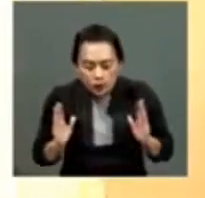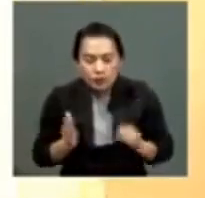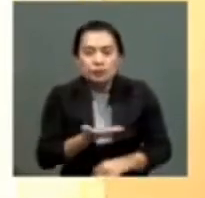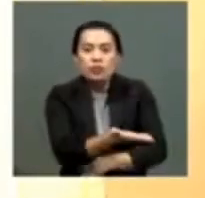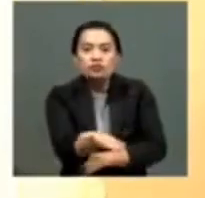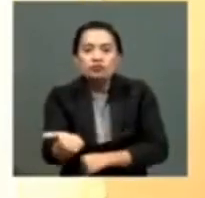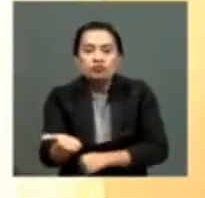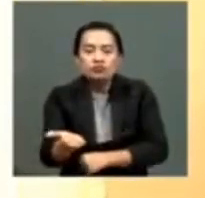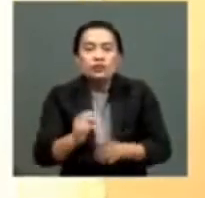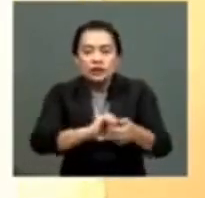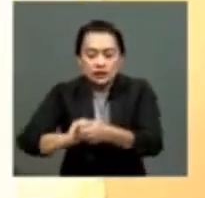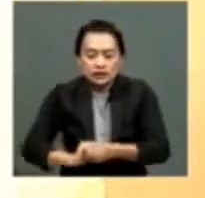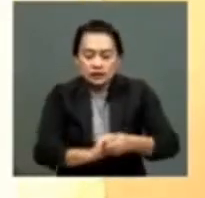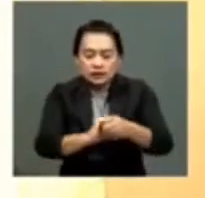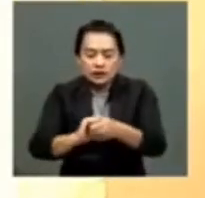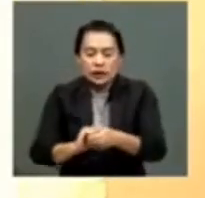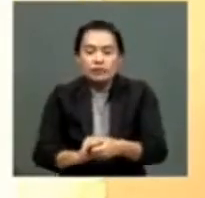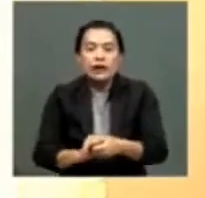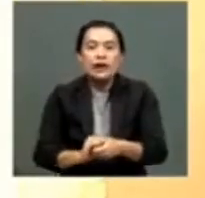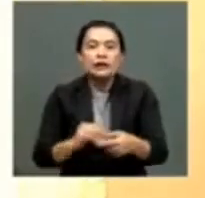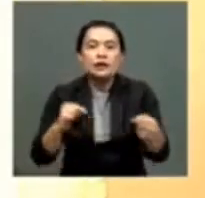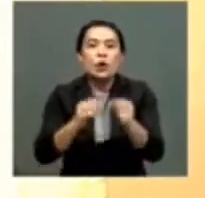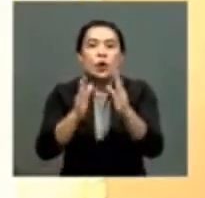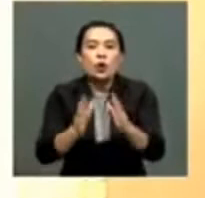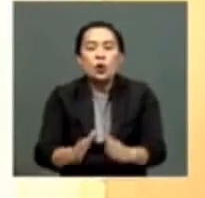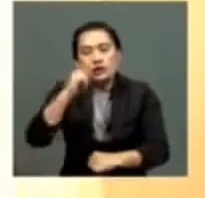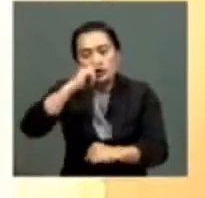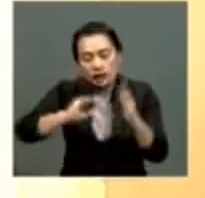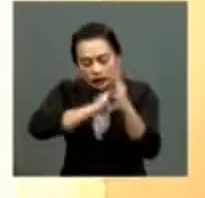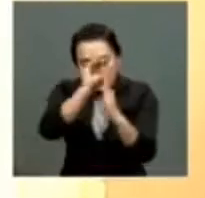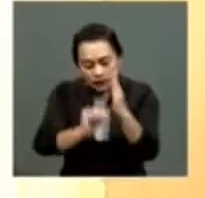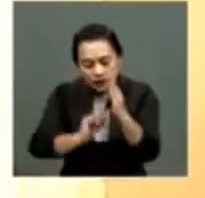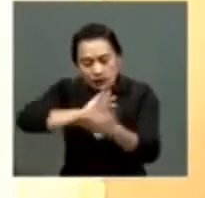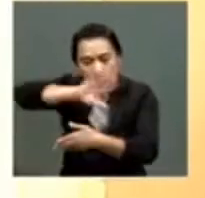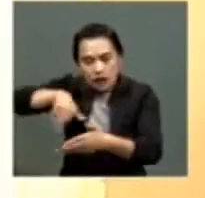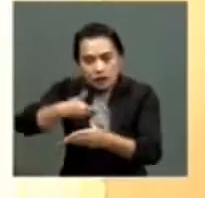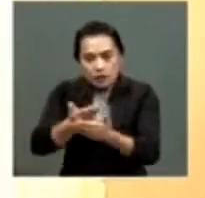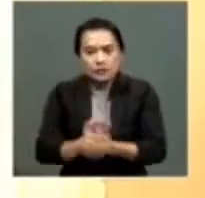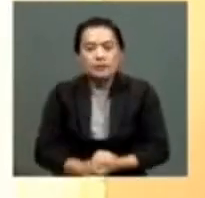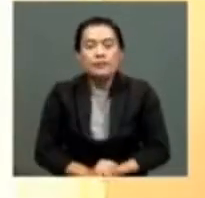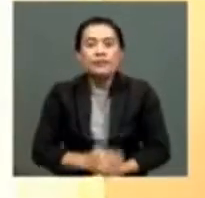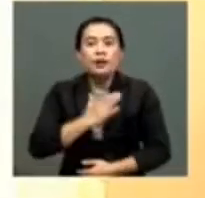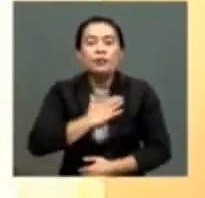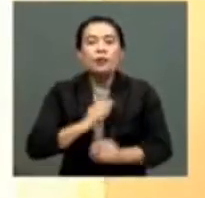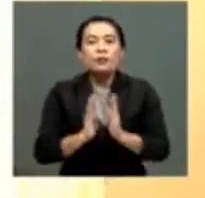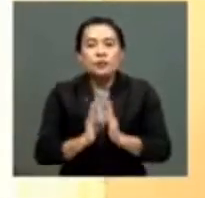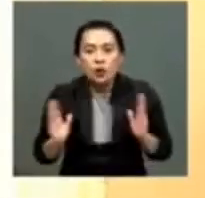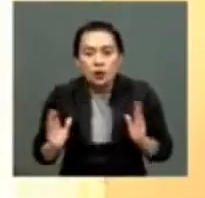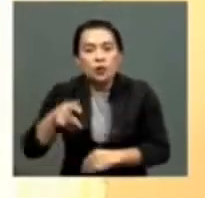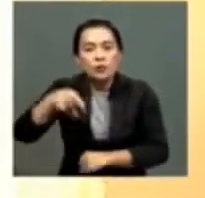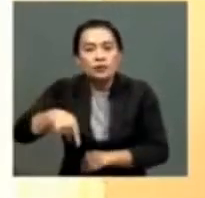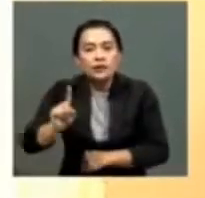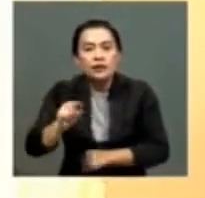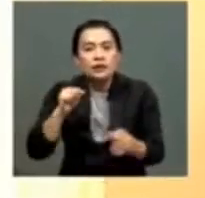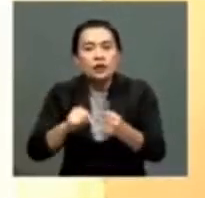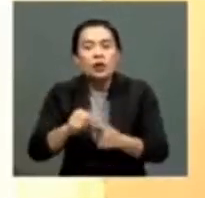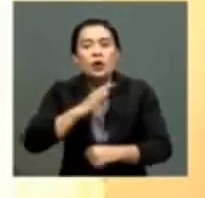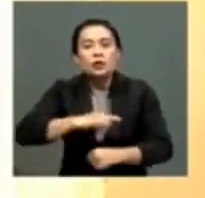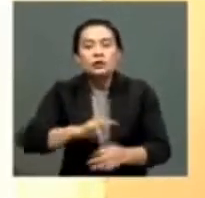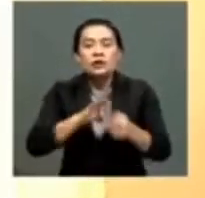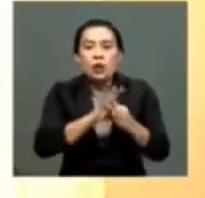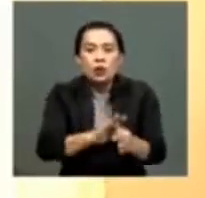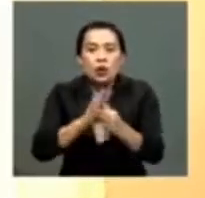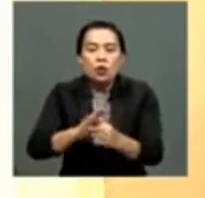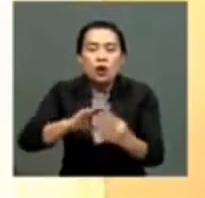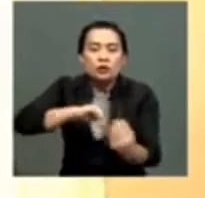ของทีมประเทศไทยของเราสิ่งที่ผมอยากจะขอบคุณเป็นพิเศษก็คือการที่ท่านทั้งหลายไม่เพียงมีความห่วงใยในภา